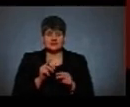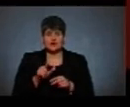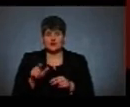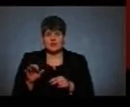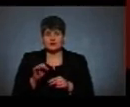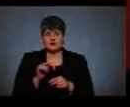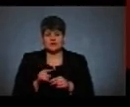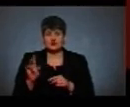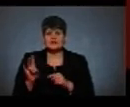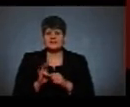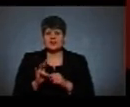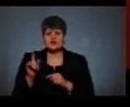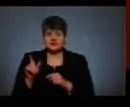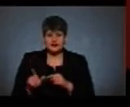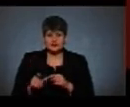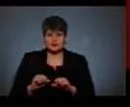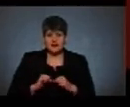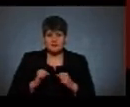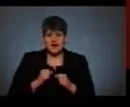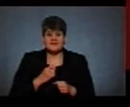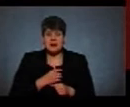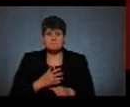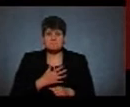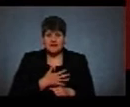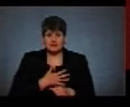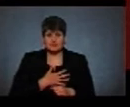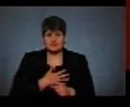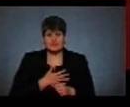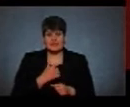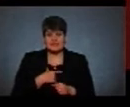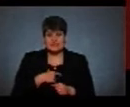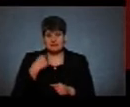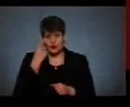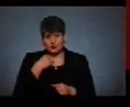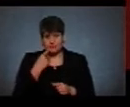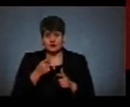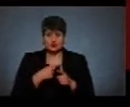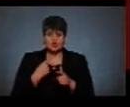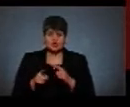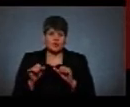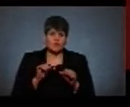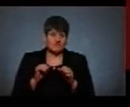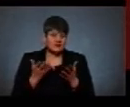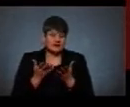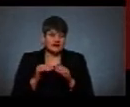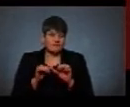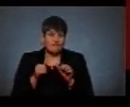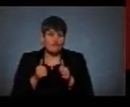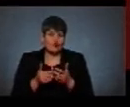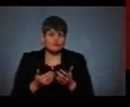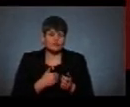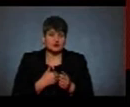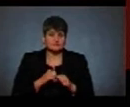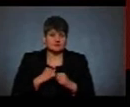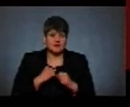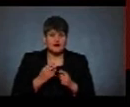що священник намагався приватизувати, тільки вони до кінця не знають, чи на себе особисто, чи на єпархіальне управління, чи в якій формі це було намагання,